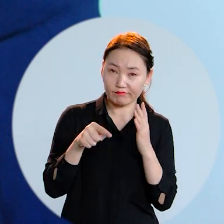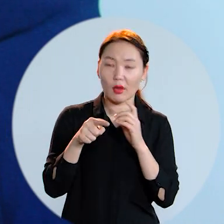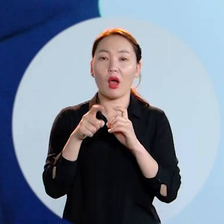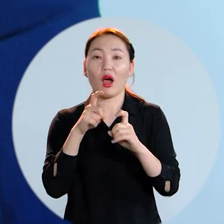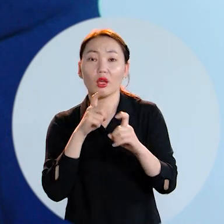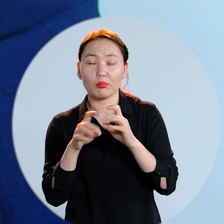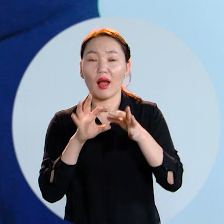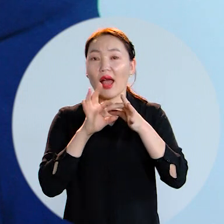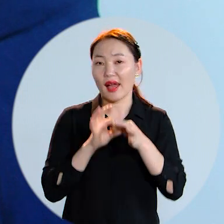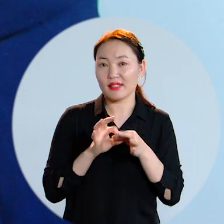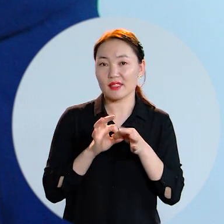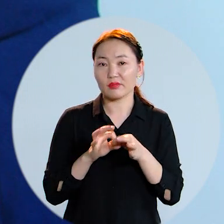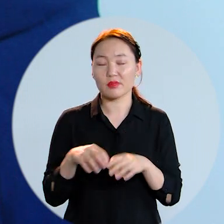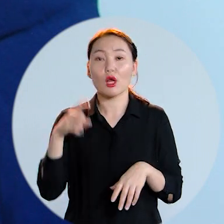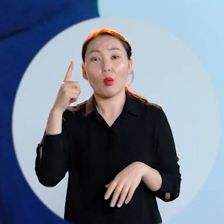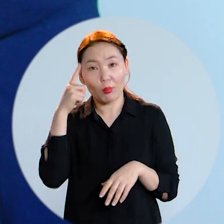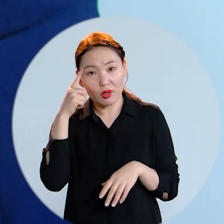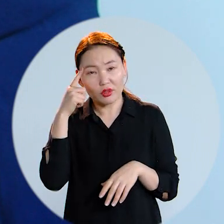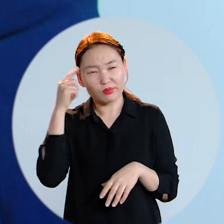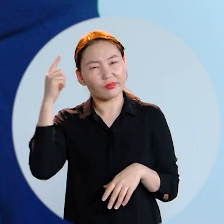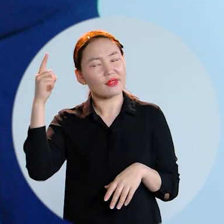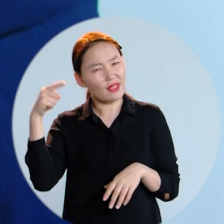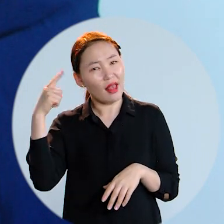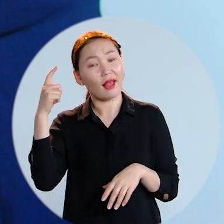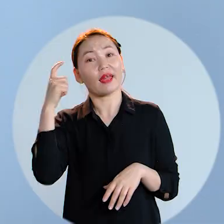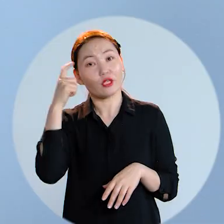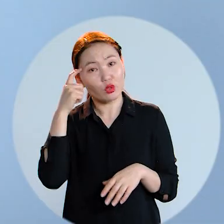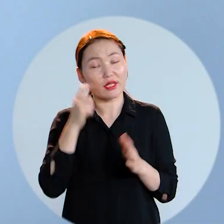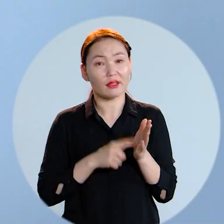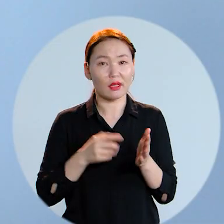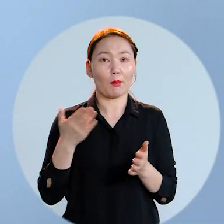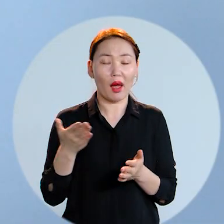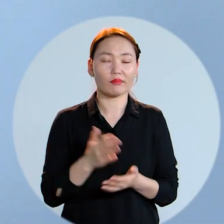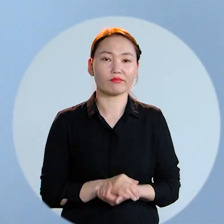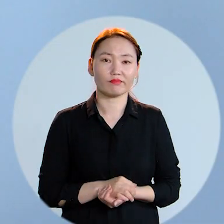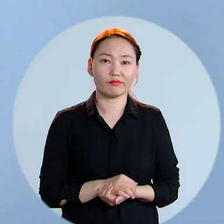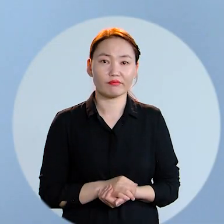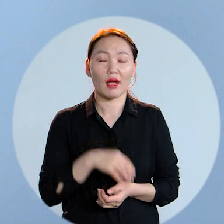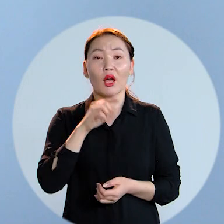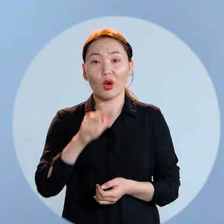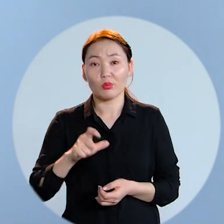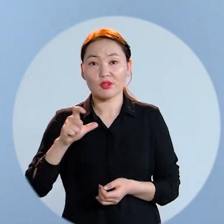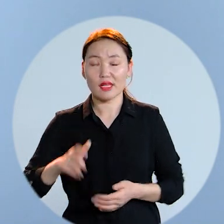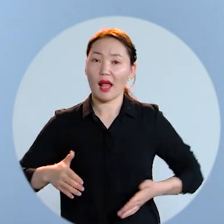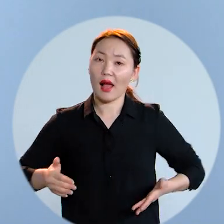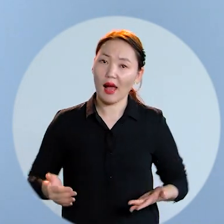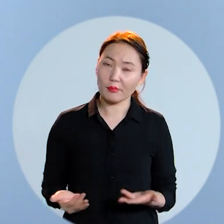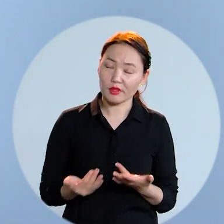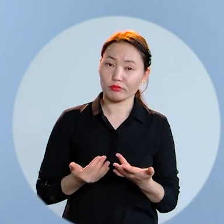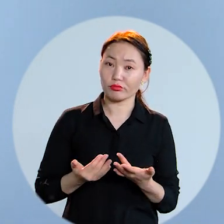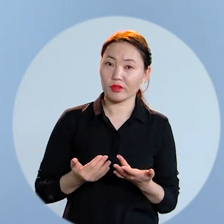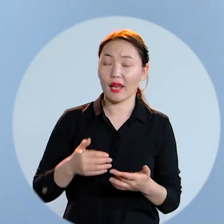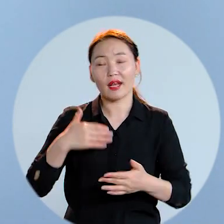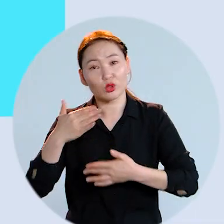бол бас бодож эргэцүүлэх ийм шаардлага гарч ирдэг. За, ингээд хүмүүс амьдралынхаа одоо төрсөн